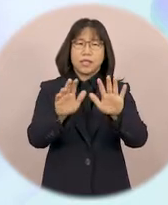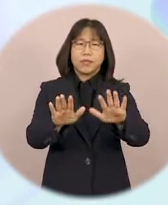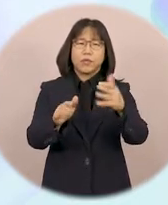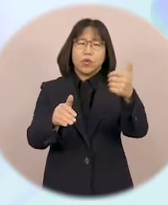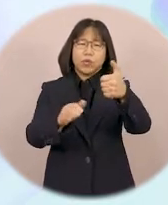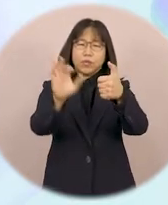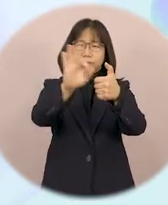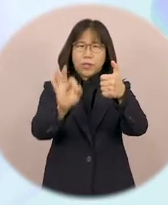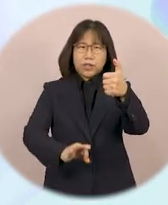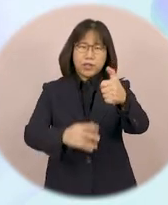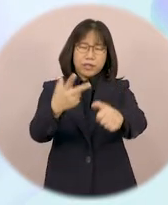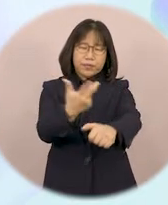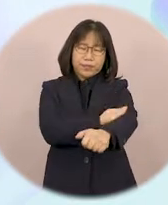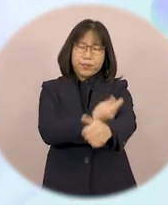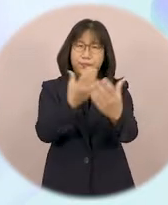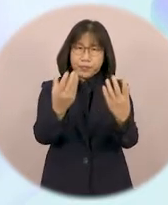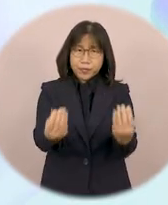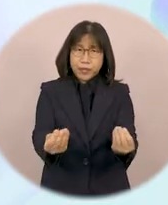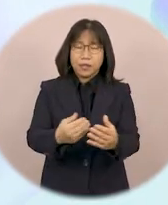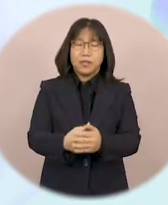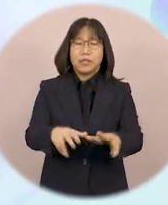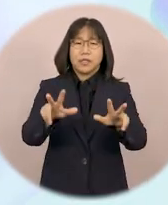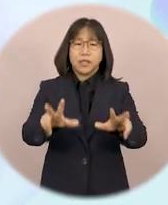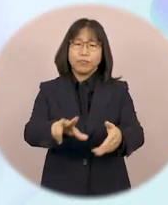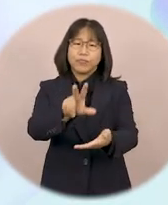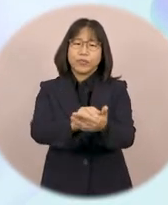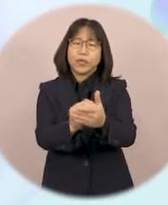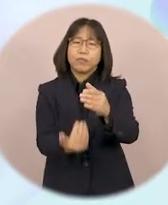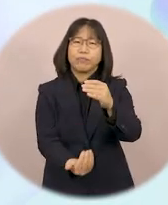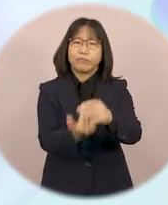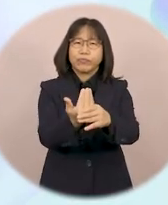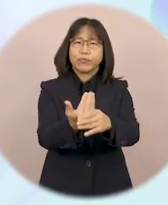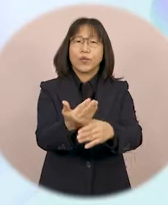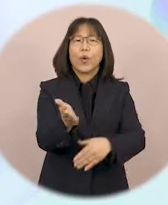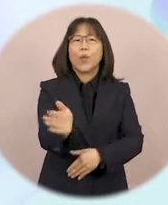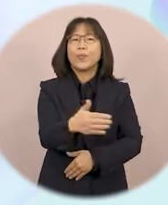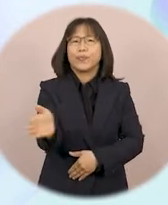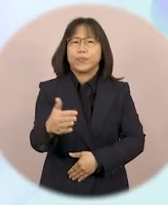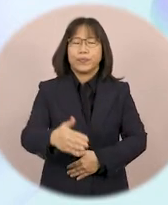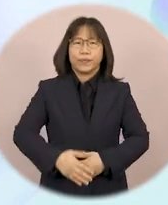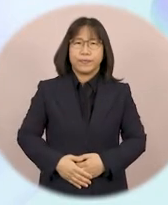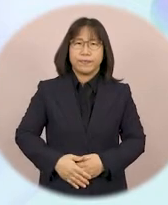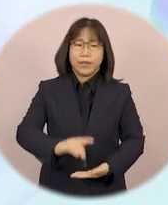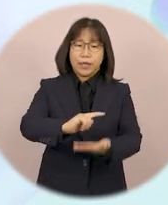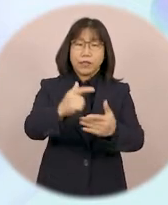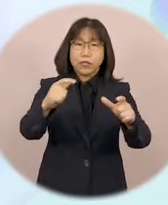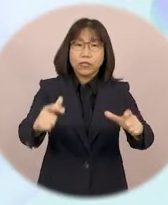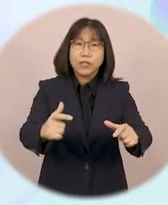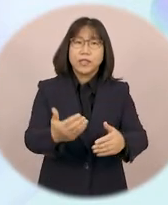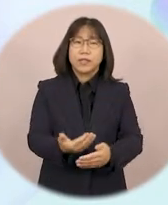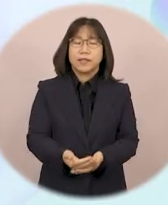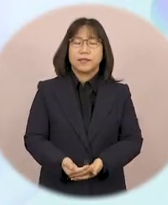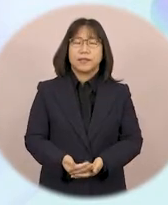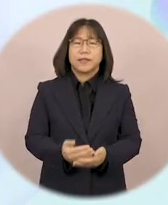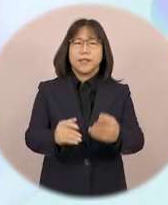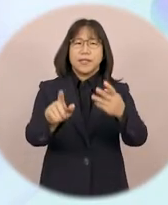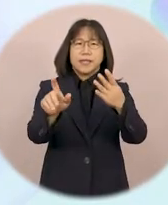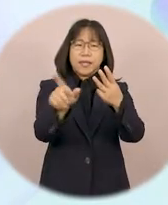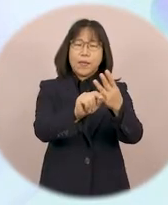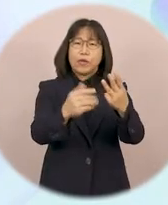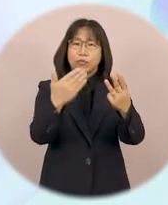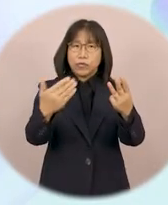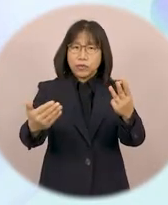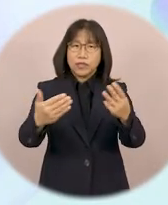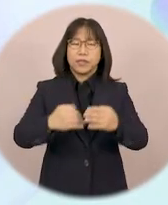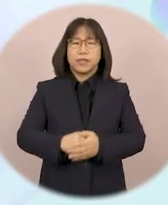접종을 맞췄고 아직 중증 이상반응 등의 신고는 없는 상태인데요 강서구는 지난 9일 백신